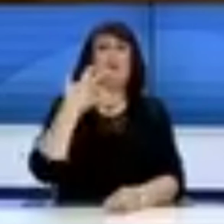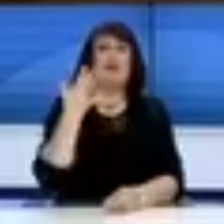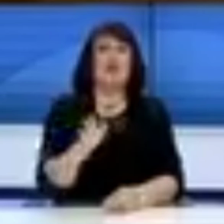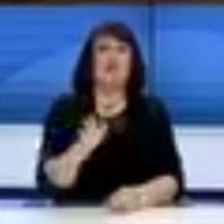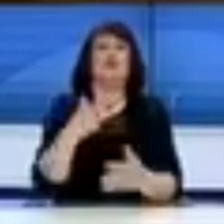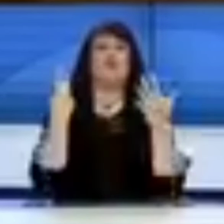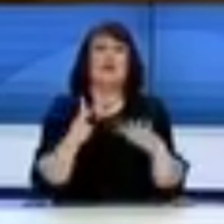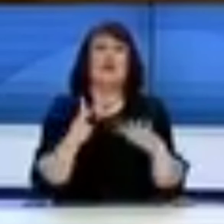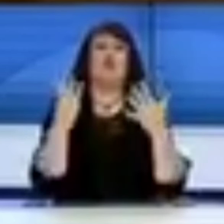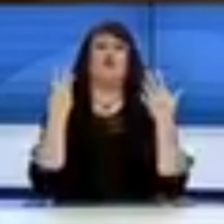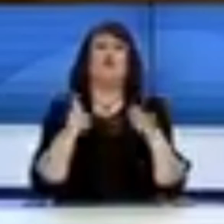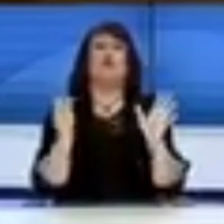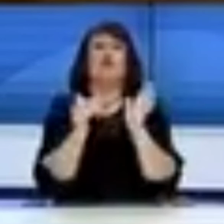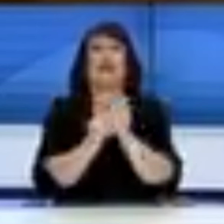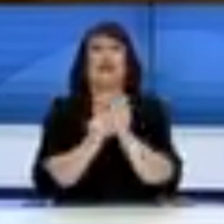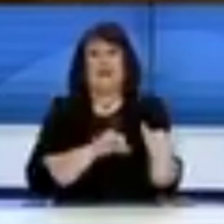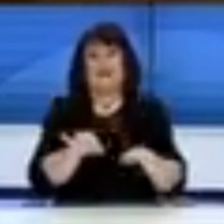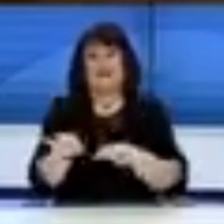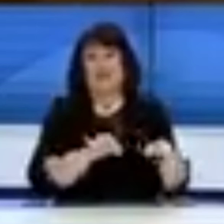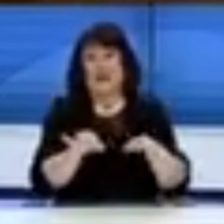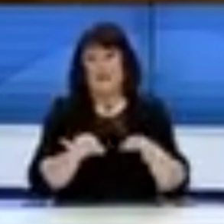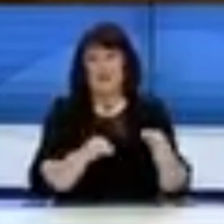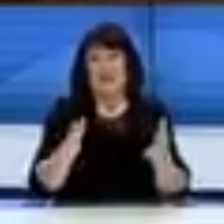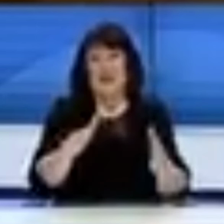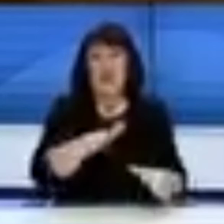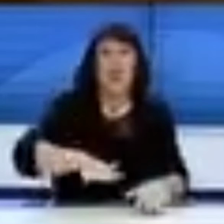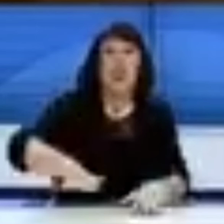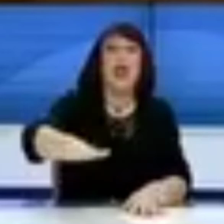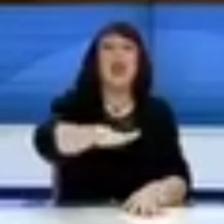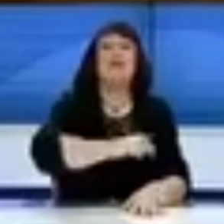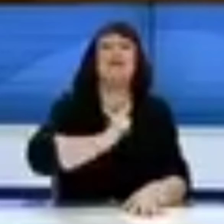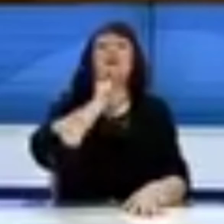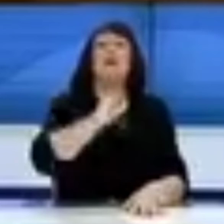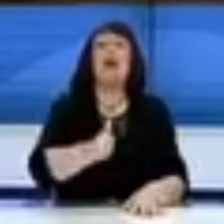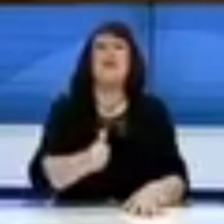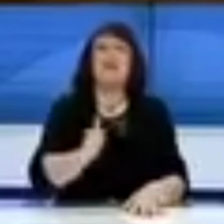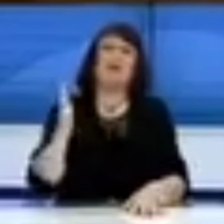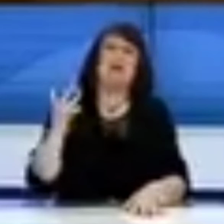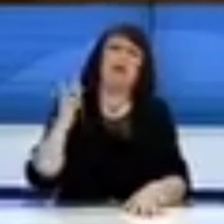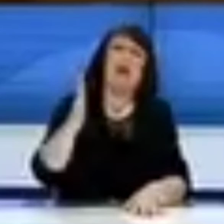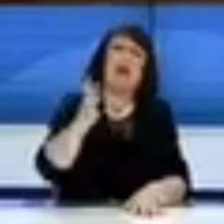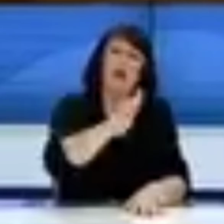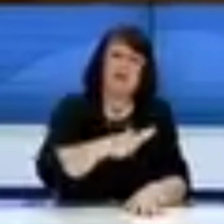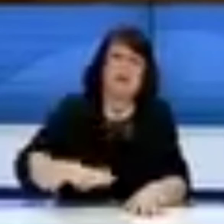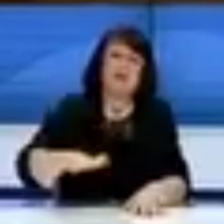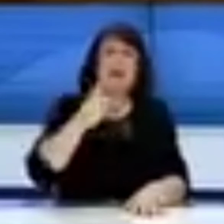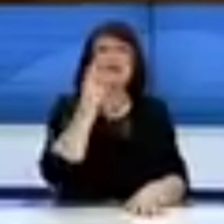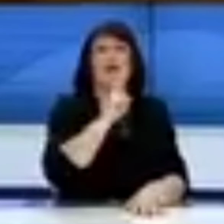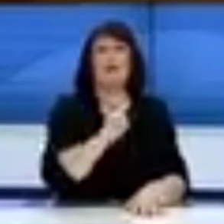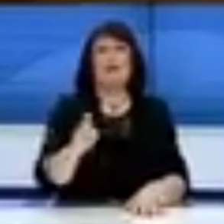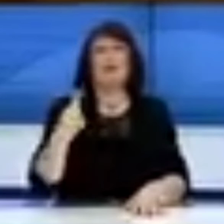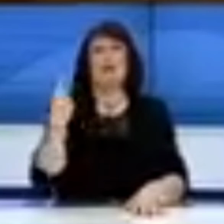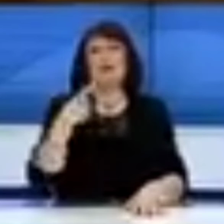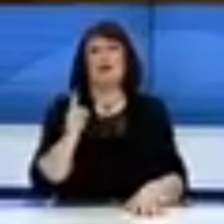500 ή 700 ή 800 χιλιάδων στρεμάτων. Αναφέρομαι στις εκτάσεις εκείνες που κάηκαν που είναι δασικές. Διότι από το